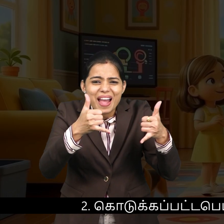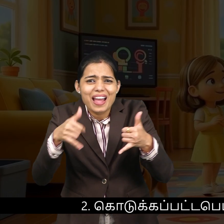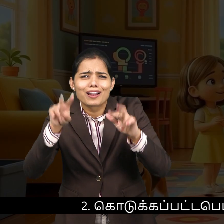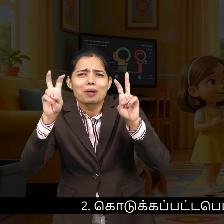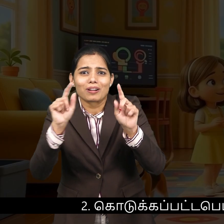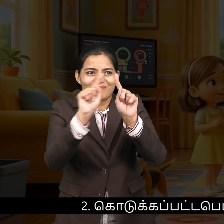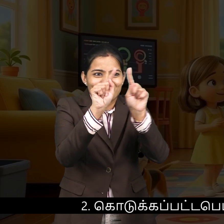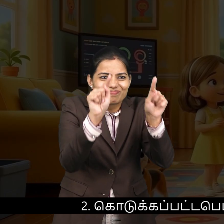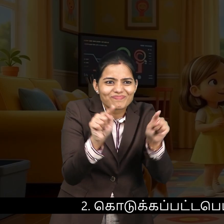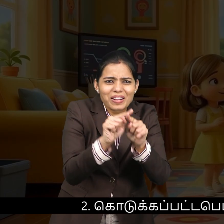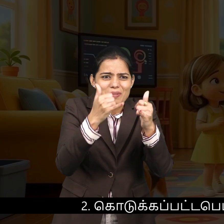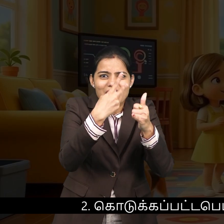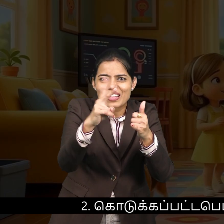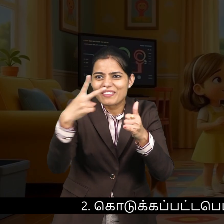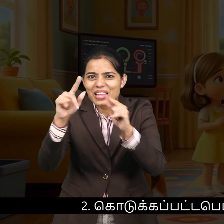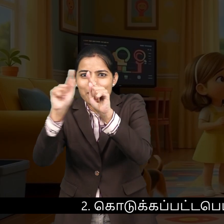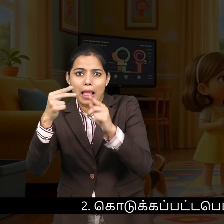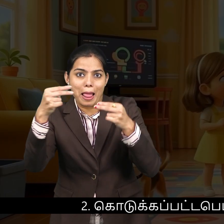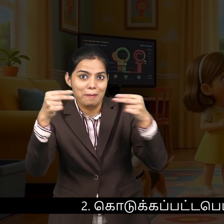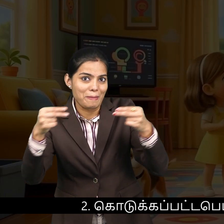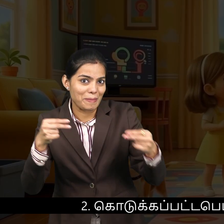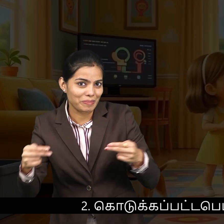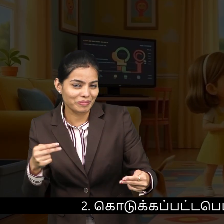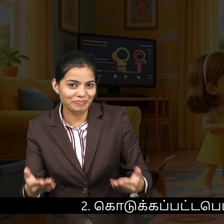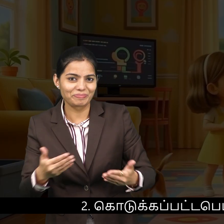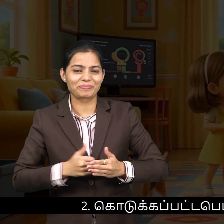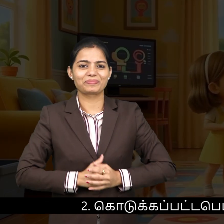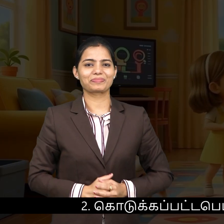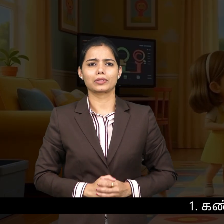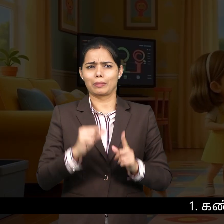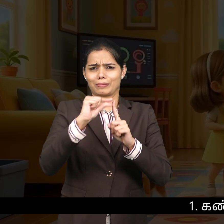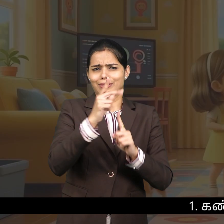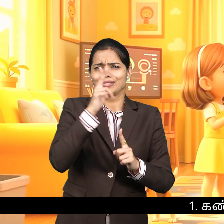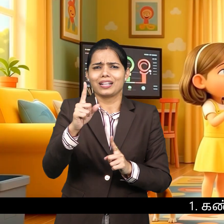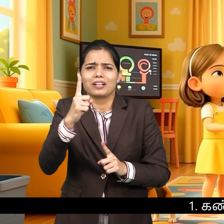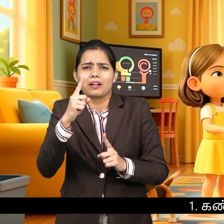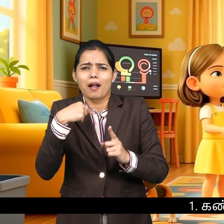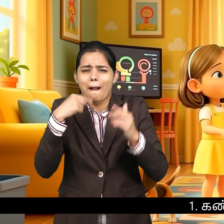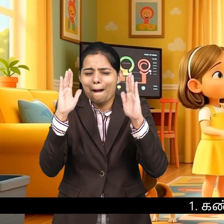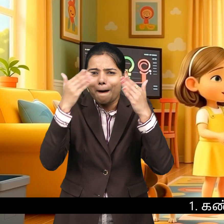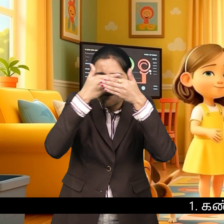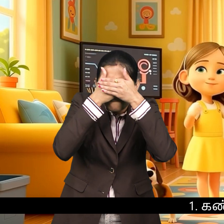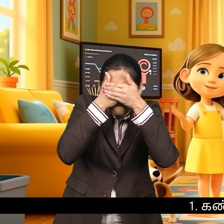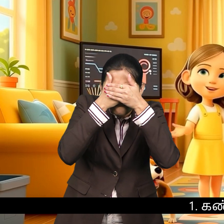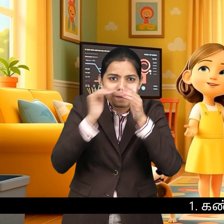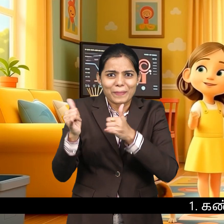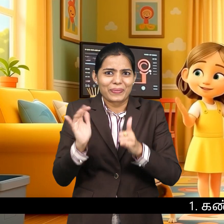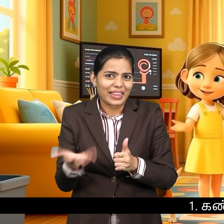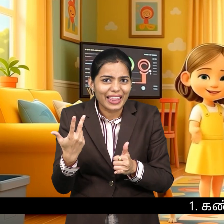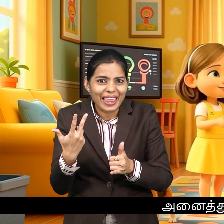2. கொடுக்கப்பட்ட பெட்டியில் பெயரை நிரப்புங்கள். 1.